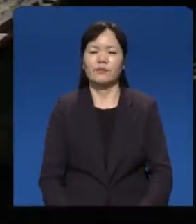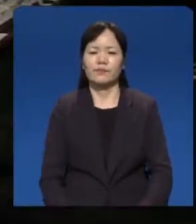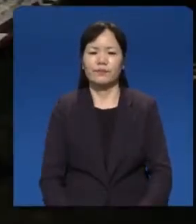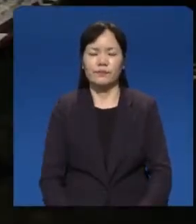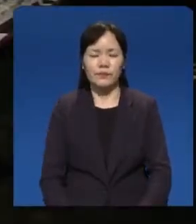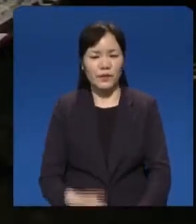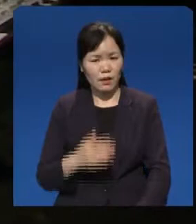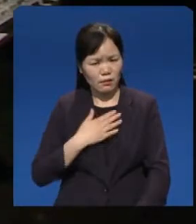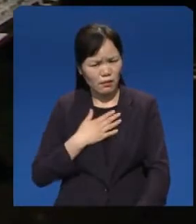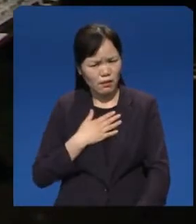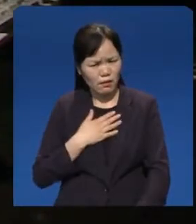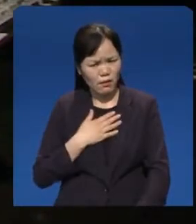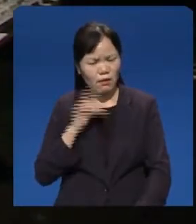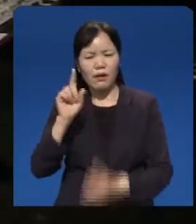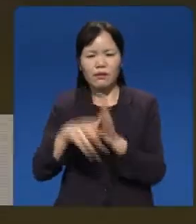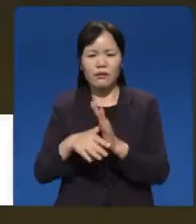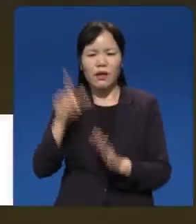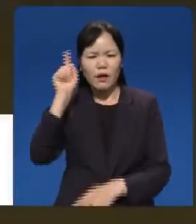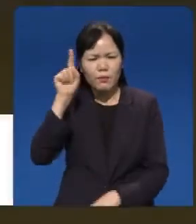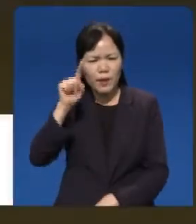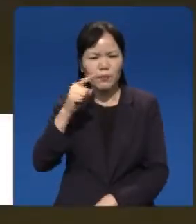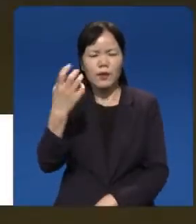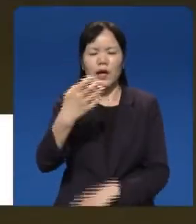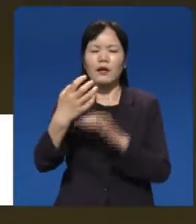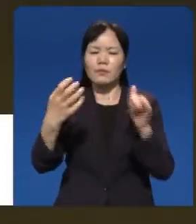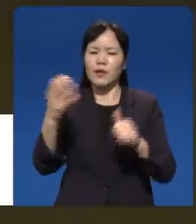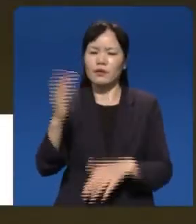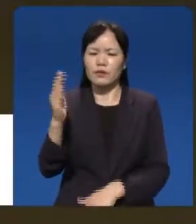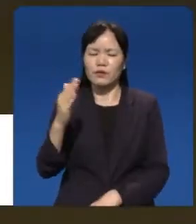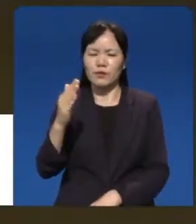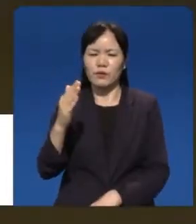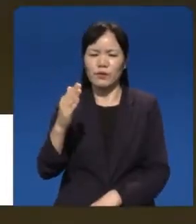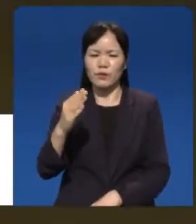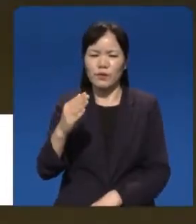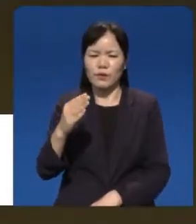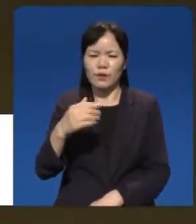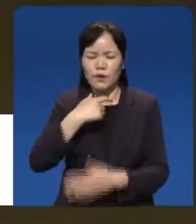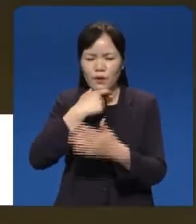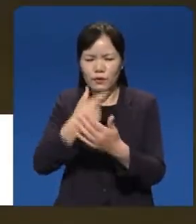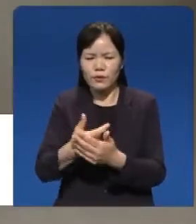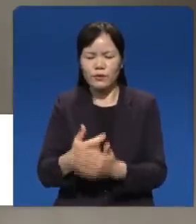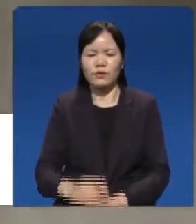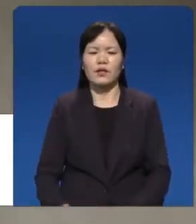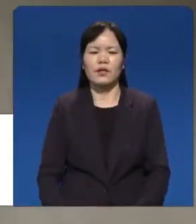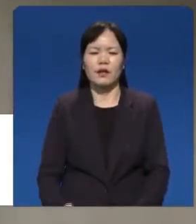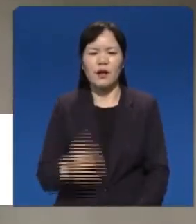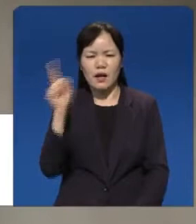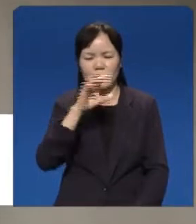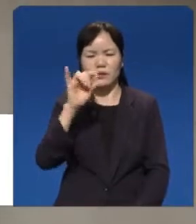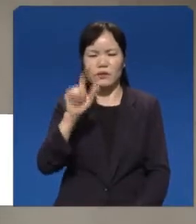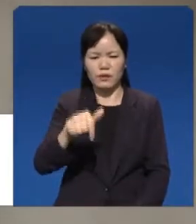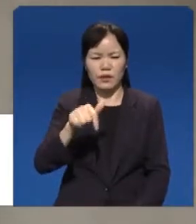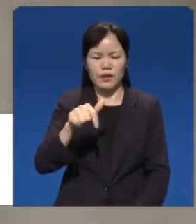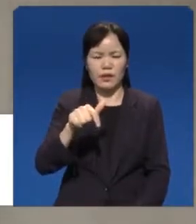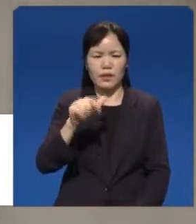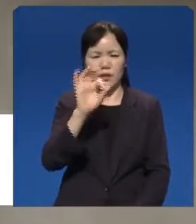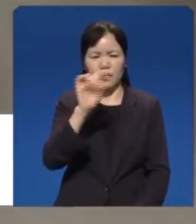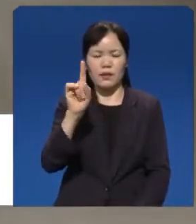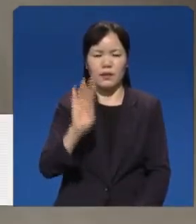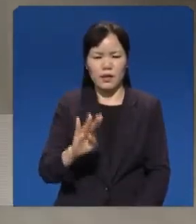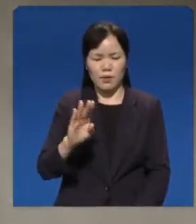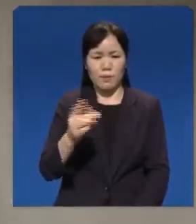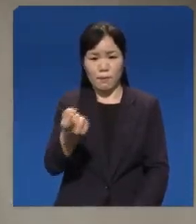설마 내가 하는 새 매일매일 앞면 가까이 그놈 목소리 에 닦입니다 악성 앱의 걸리면 조직원들이 경찰